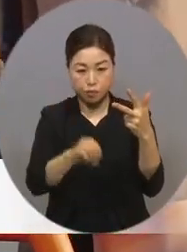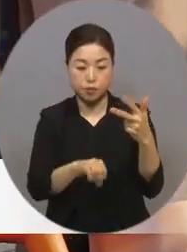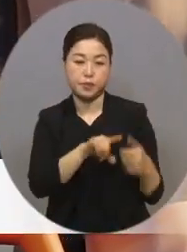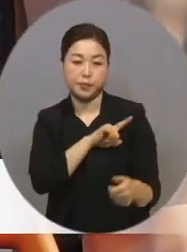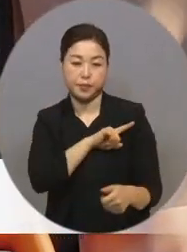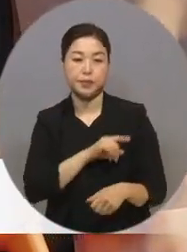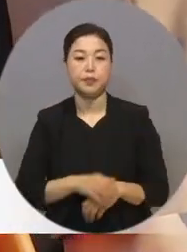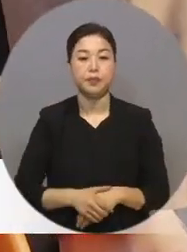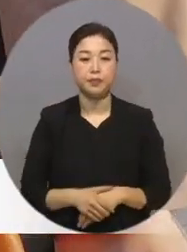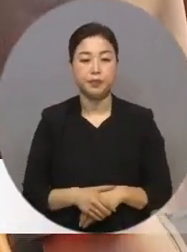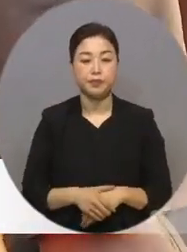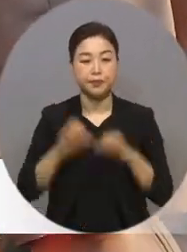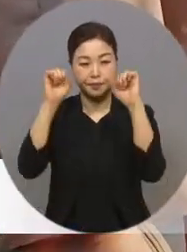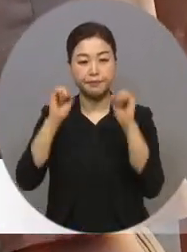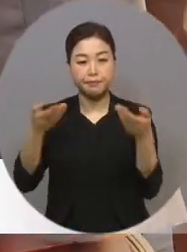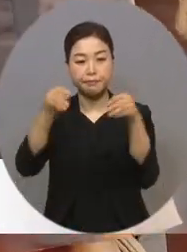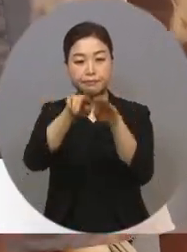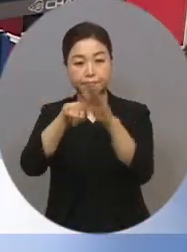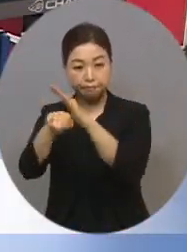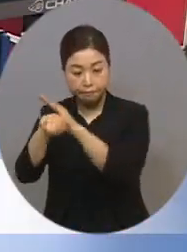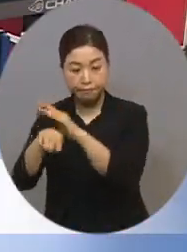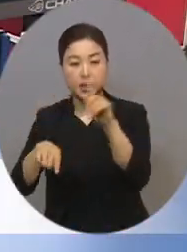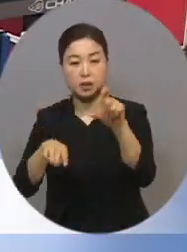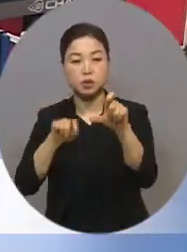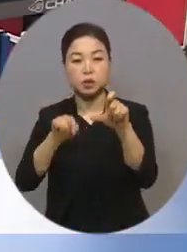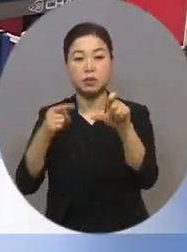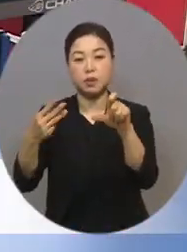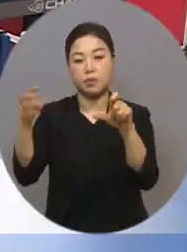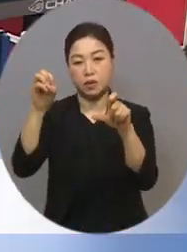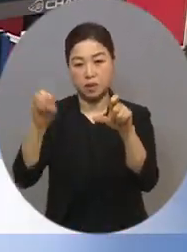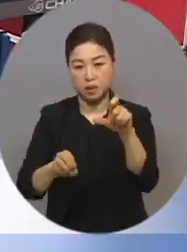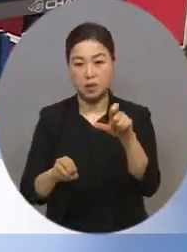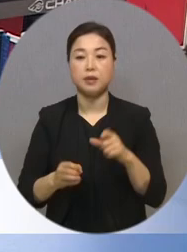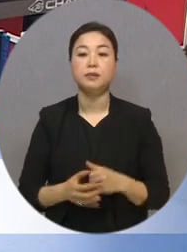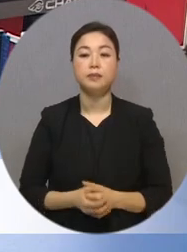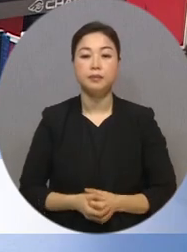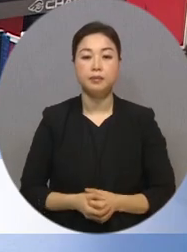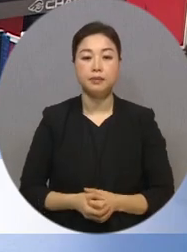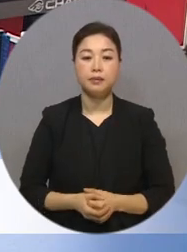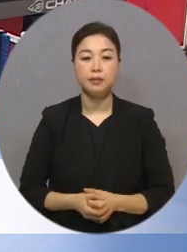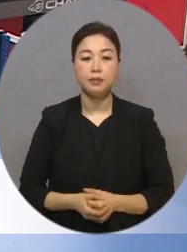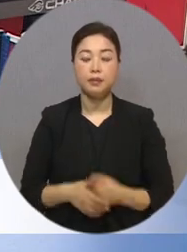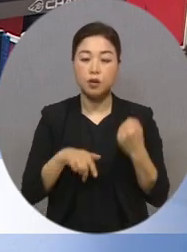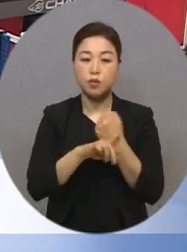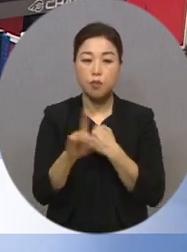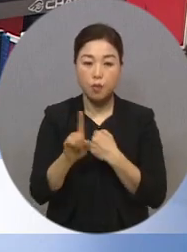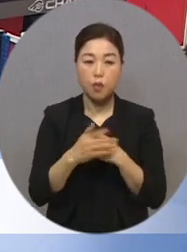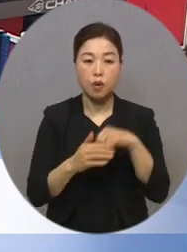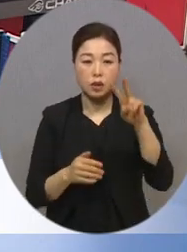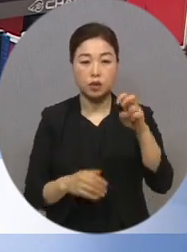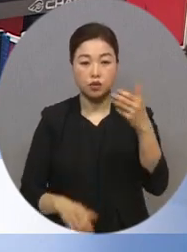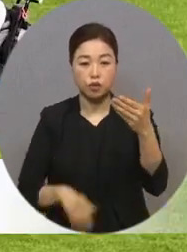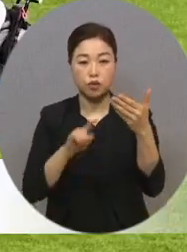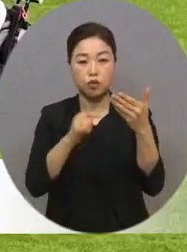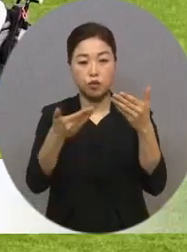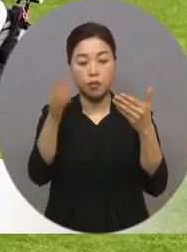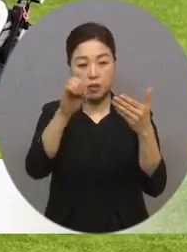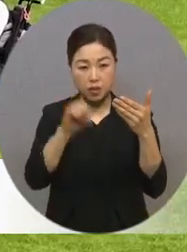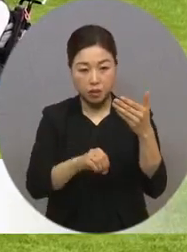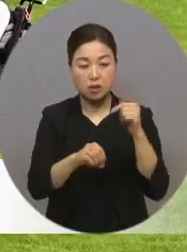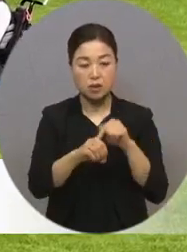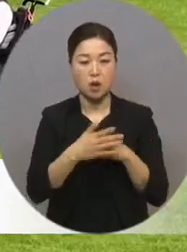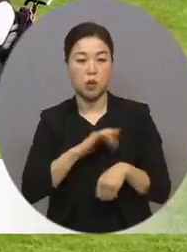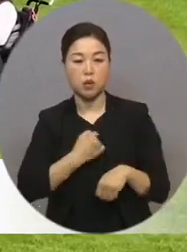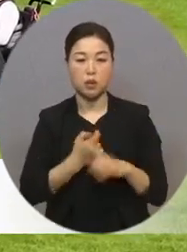많았는데 체육 시설 이용률은 15.3% 그쳤습니다 그 이후로 20 19.9% 혼자